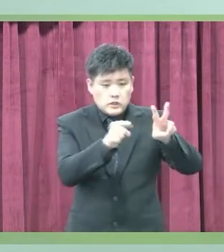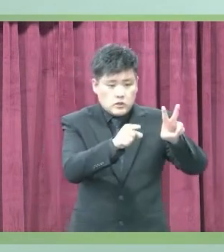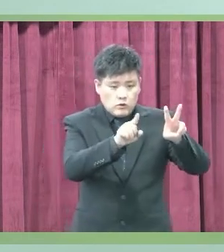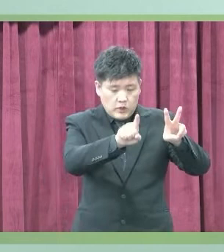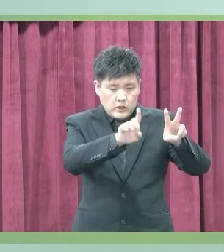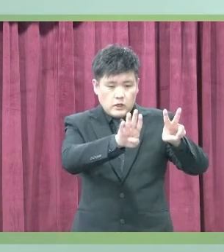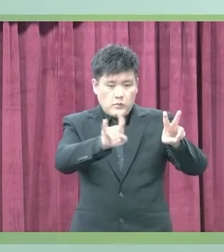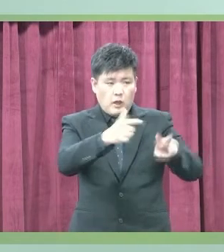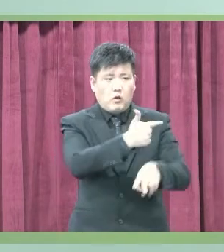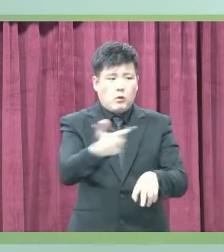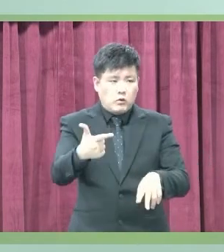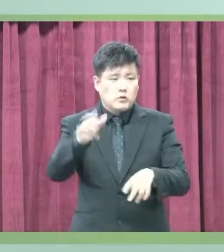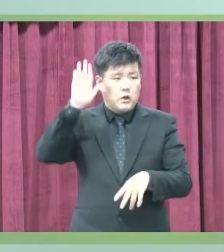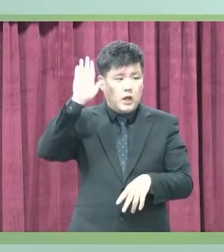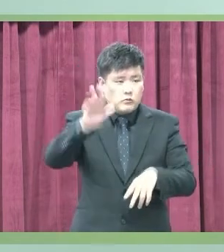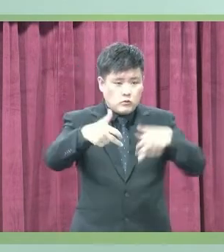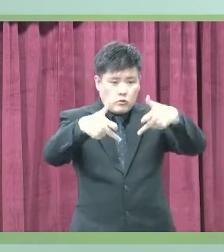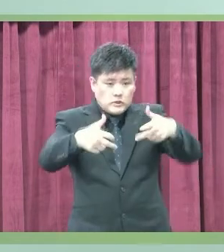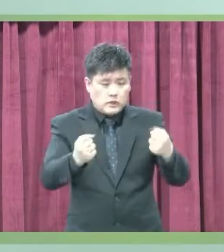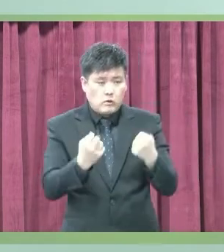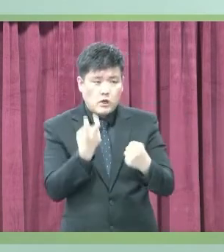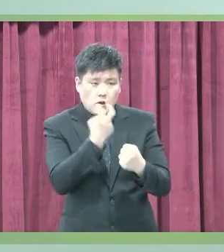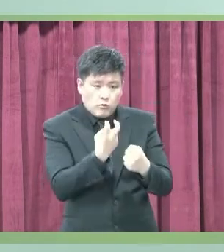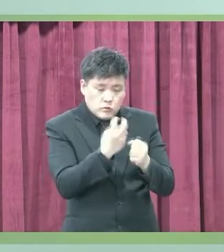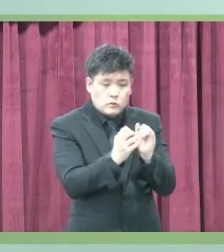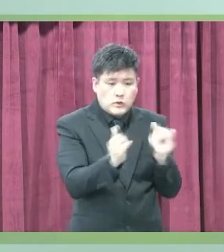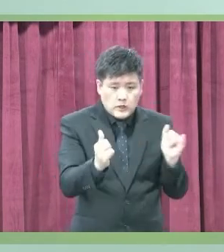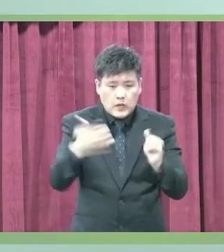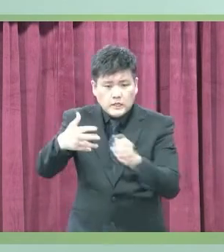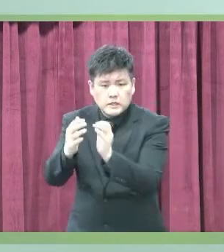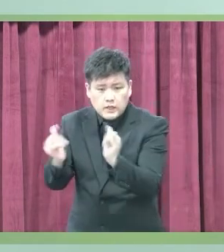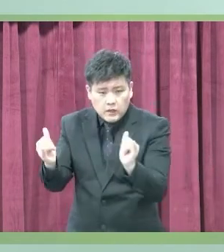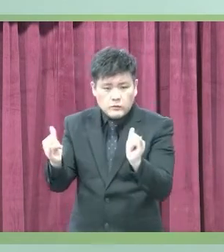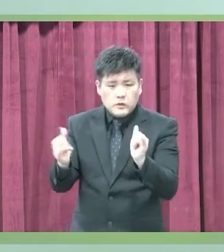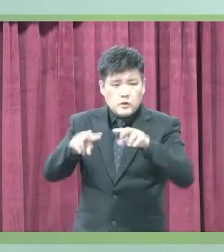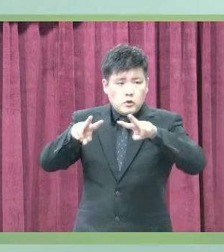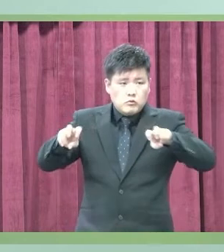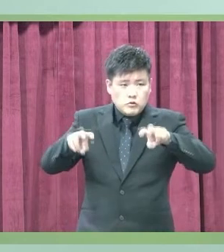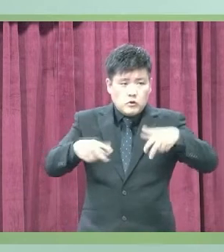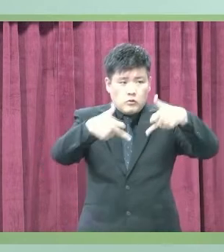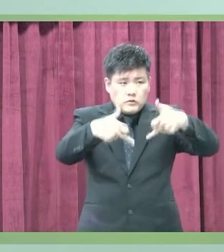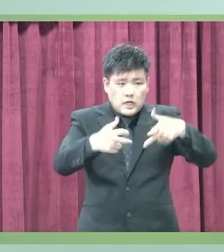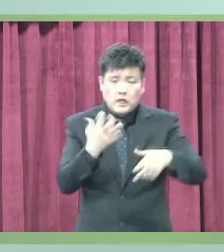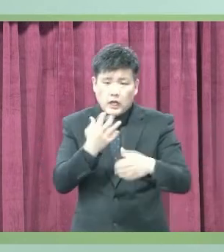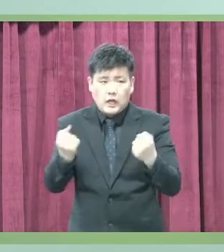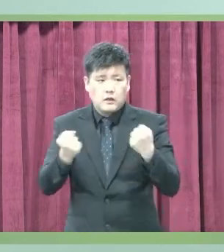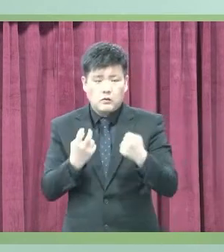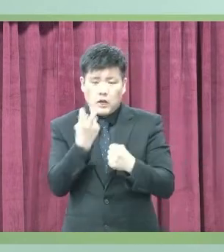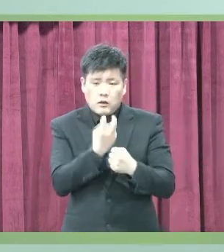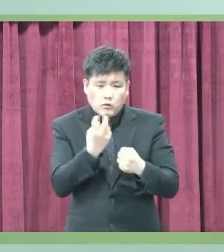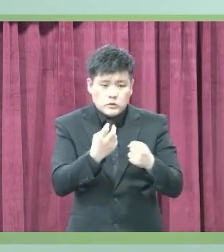향후 과제로 장애인 건강검진 수검자 및 미수검자의 연도별 추이 분석, 장애인과 비장애인의 건강검진